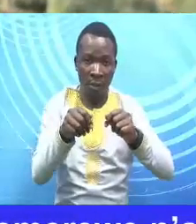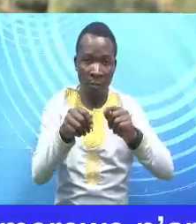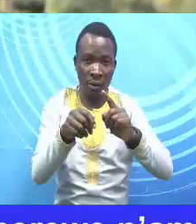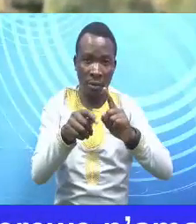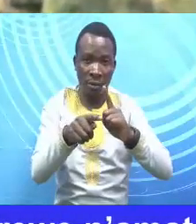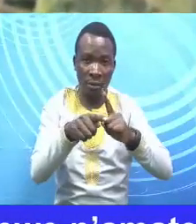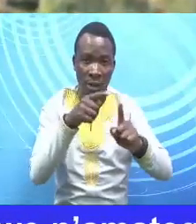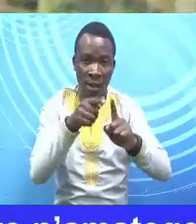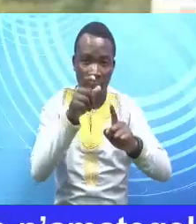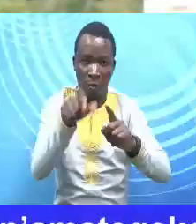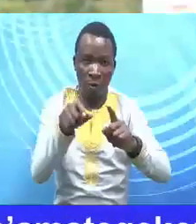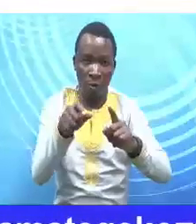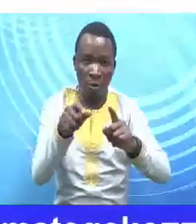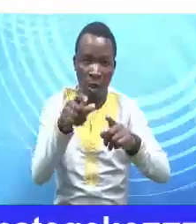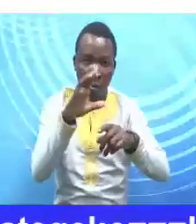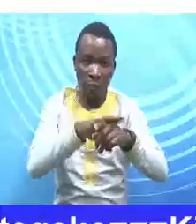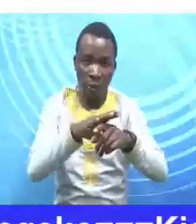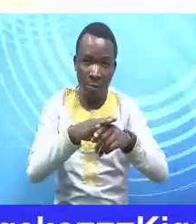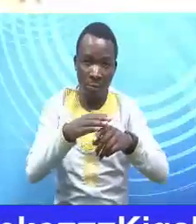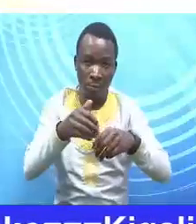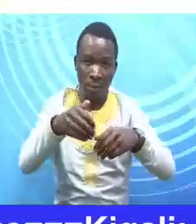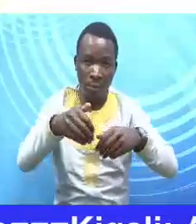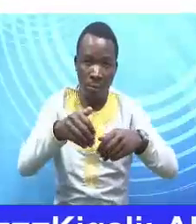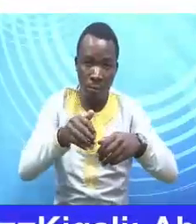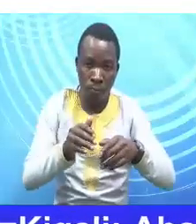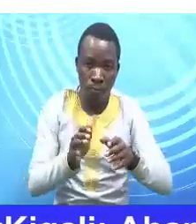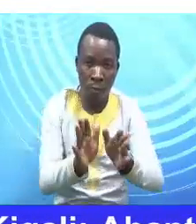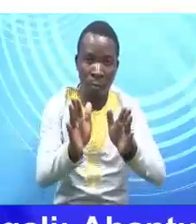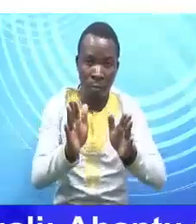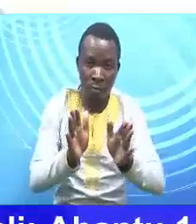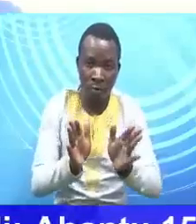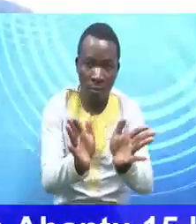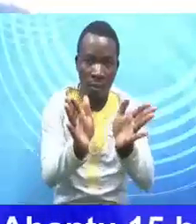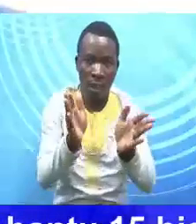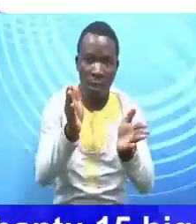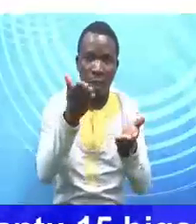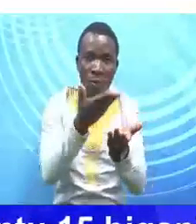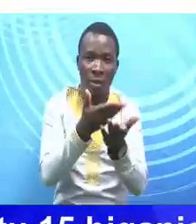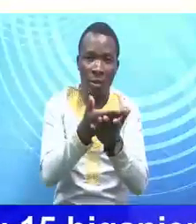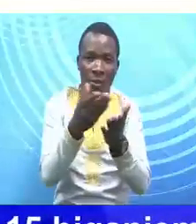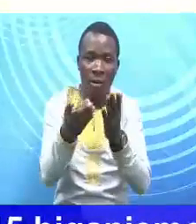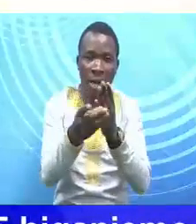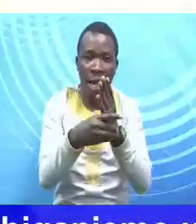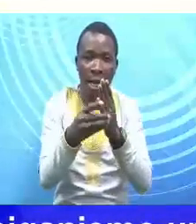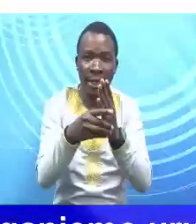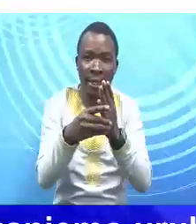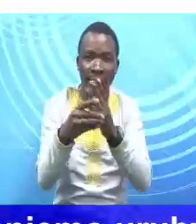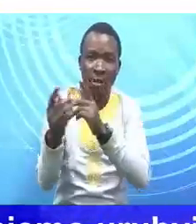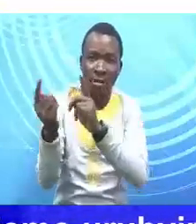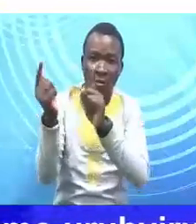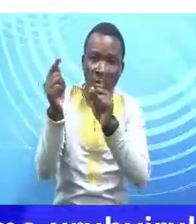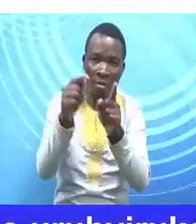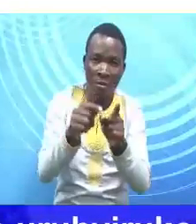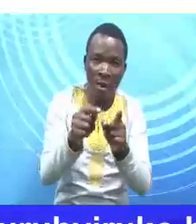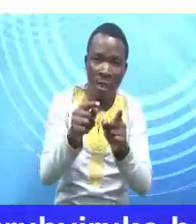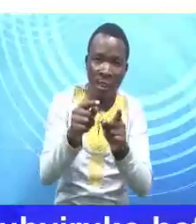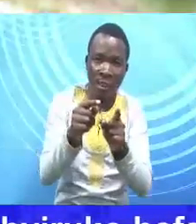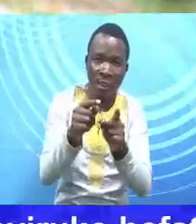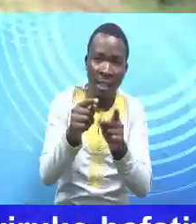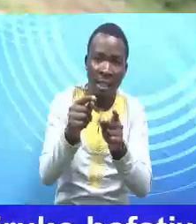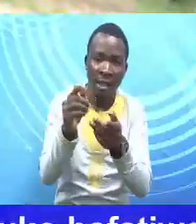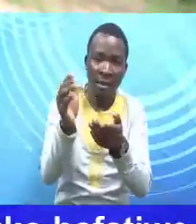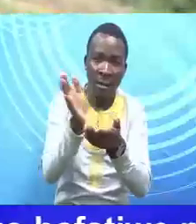bamufata bakamusunikira rwose. Turasaba akarere kugira ngo tuvugire bamanuke basibe kiriya kintu bahereye